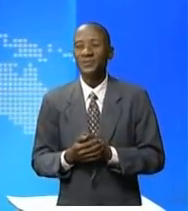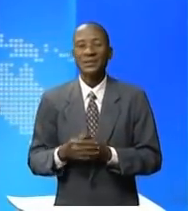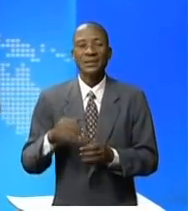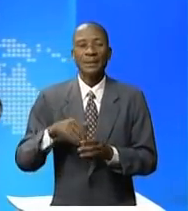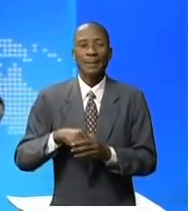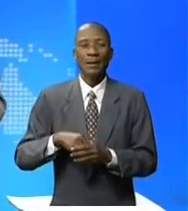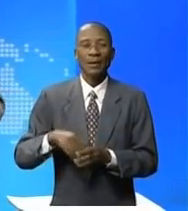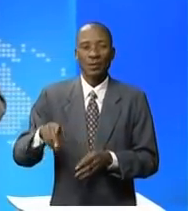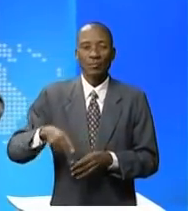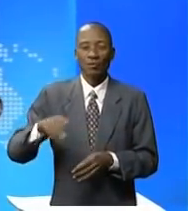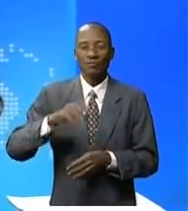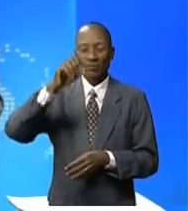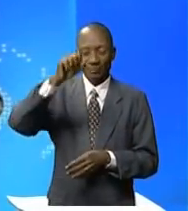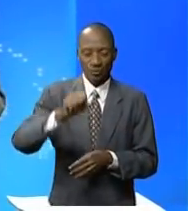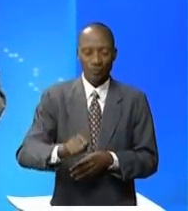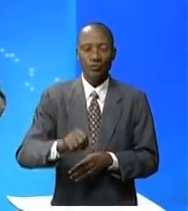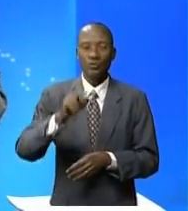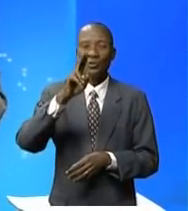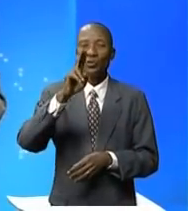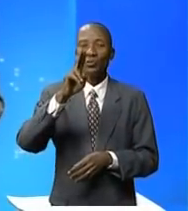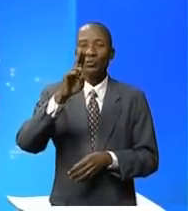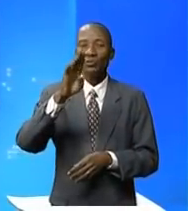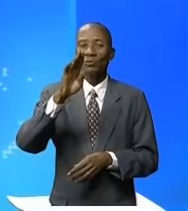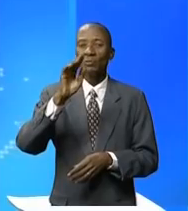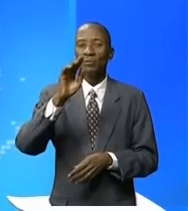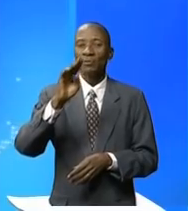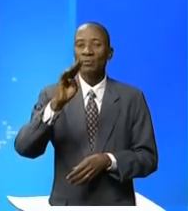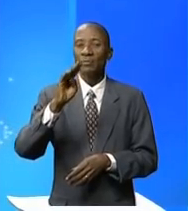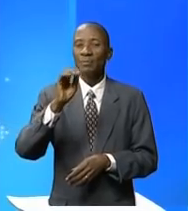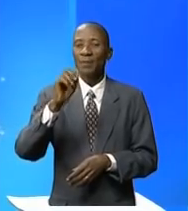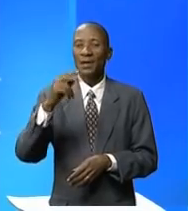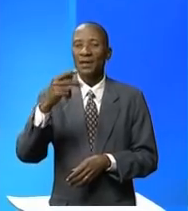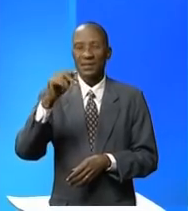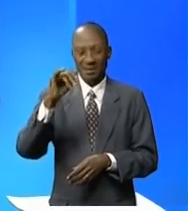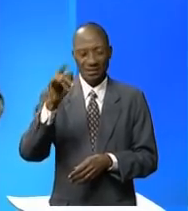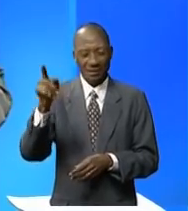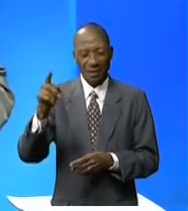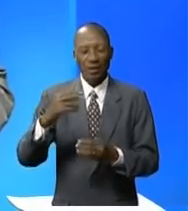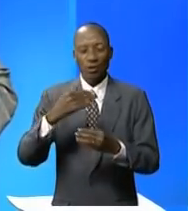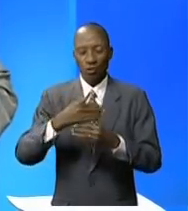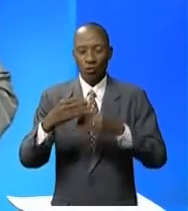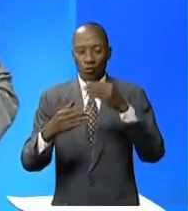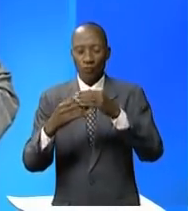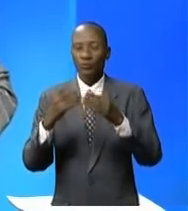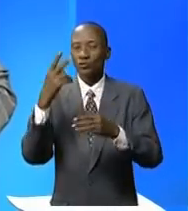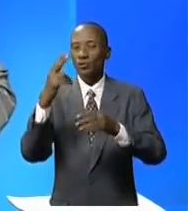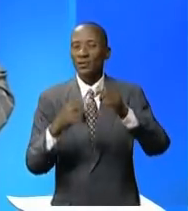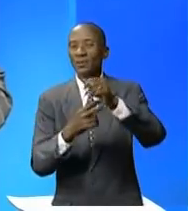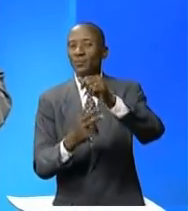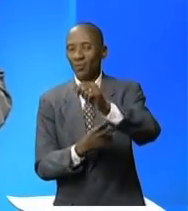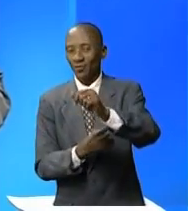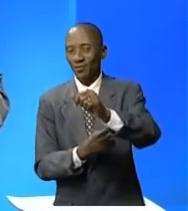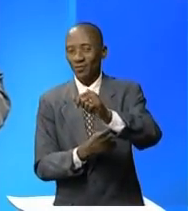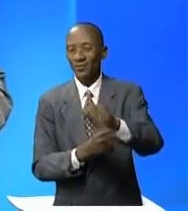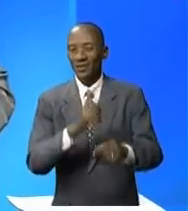province du Sud-Ubangi où l'heure est à la construction de deux ponts. Il s'agit du pont Sao 1 et Sao 2. Ces